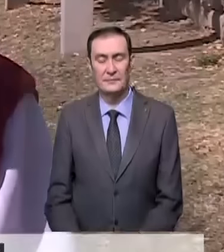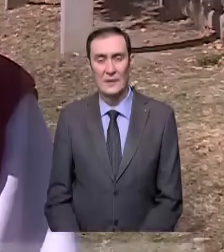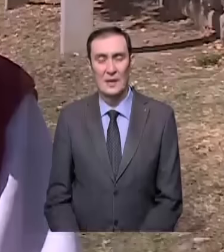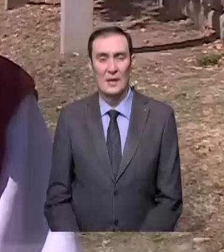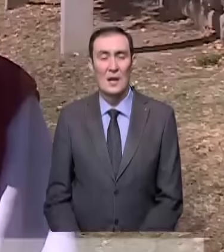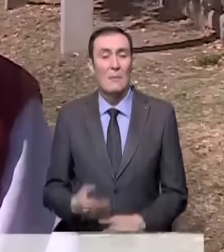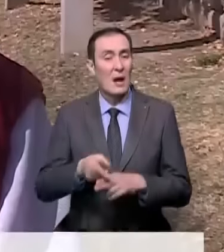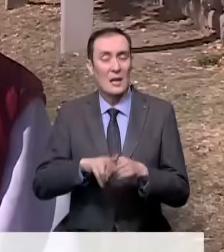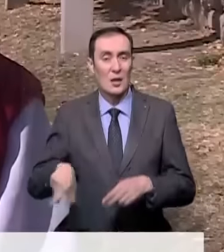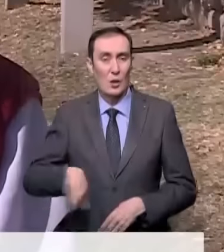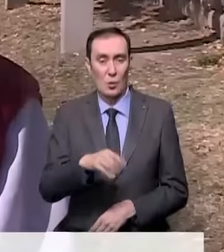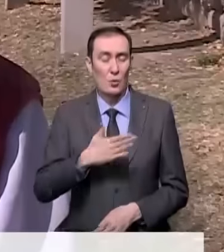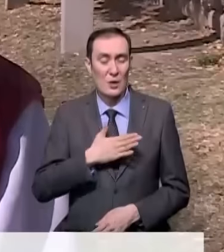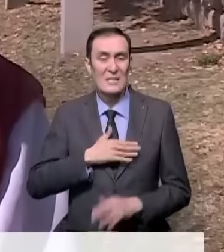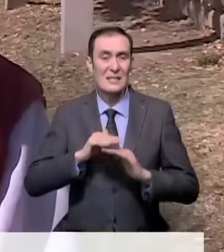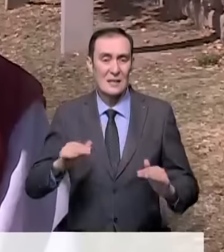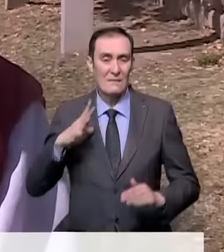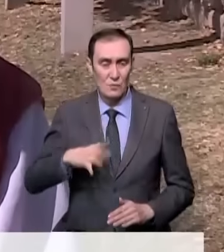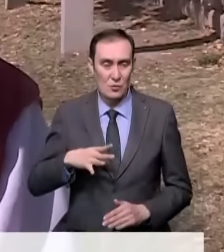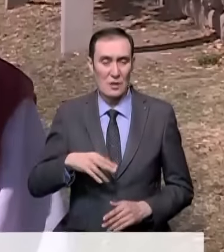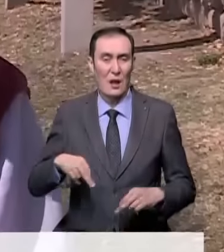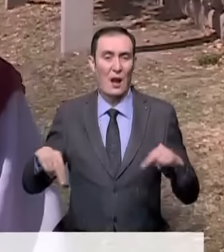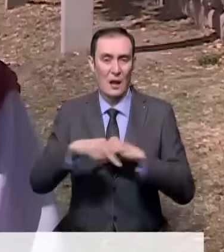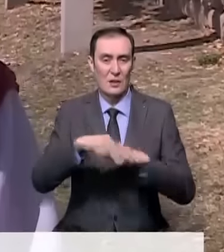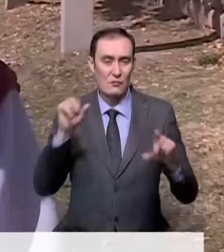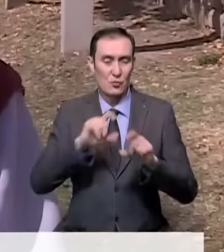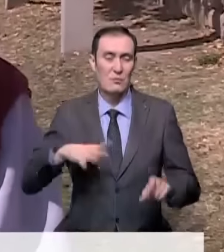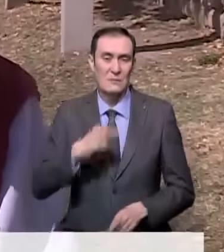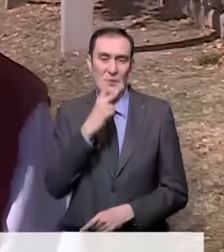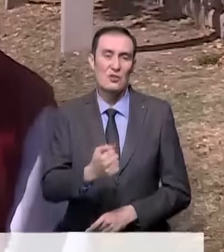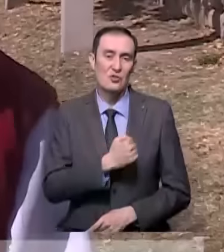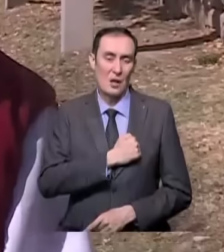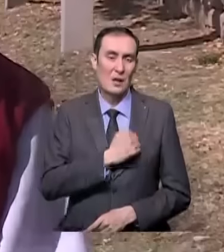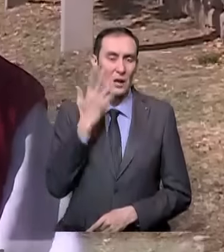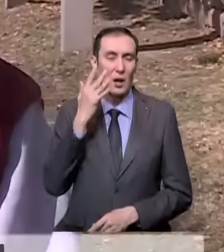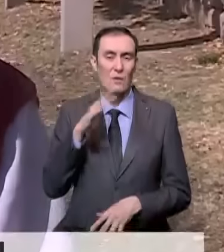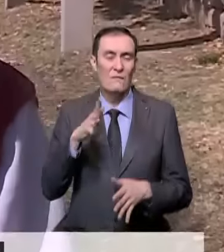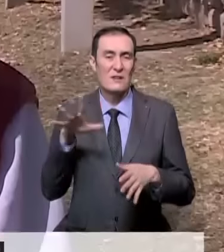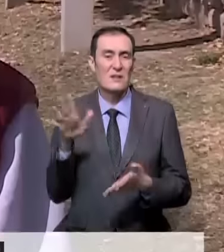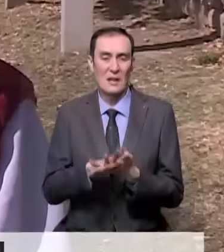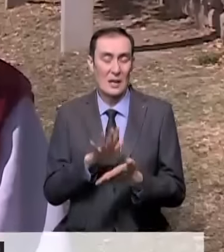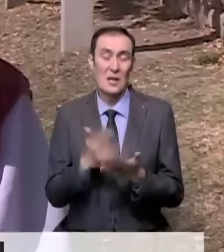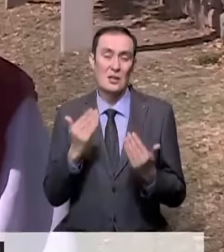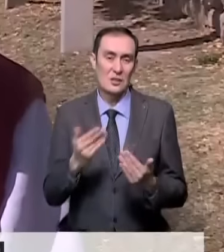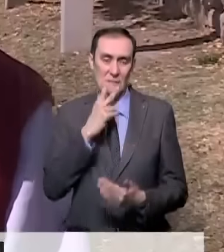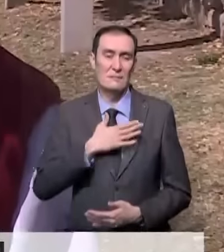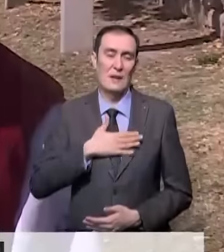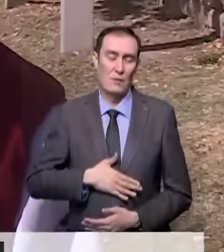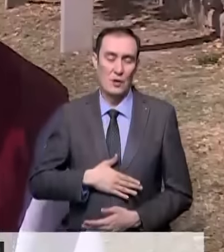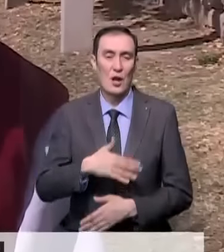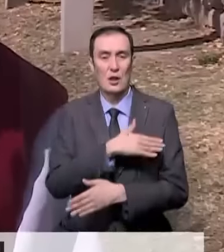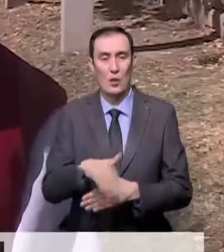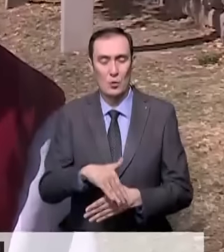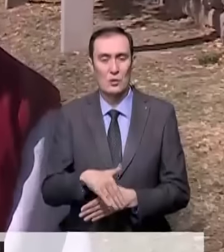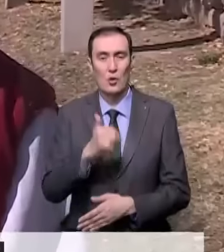По этой дороге наши дети ходят в школу. Как жалко было на них смотреть, когда кругом грязь. Сейчас радуемся. На